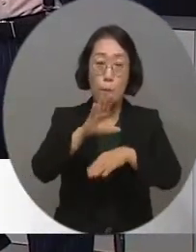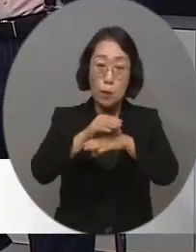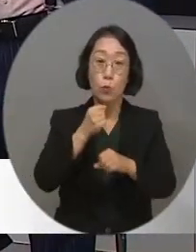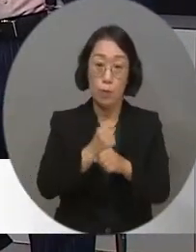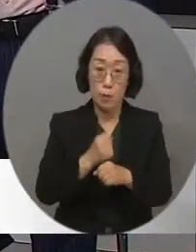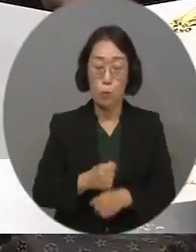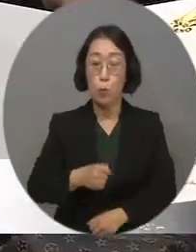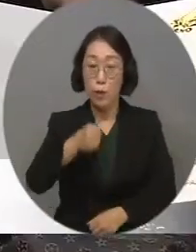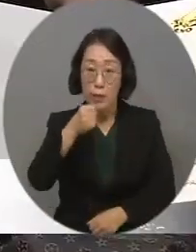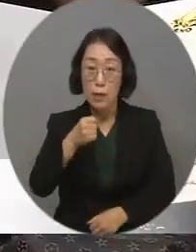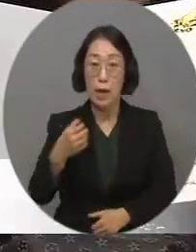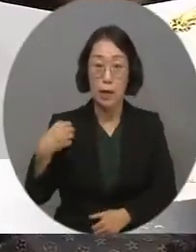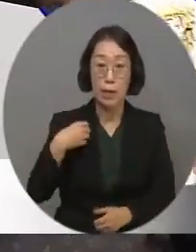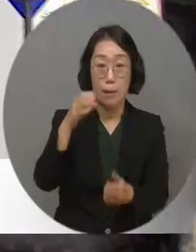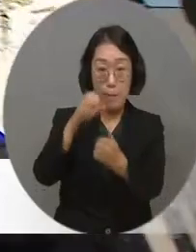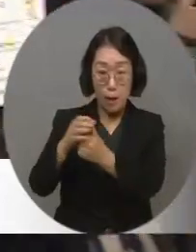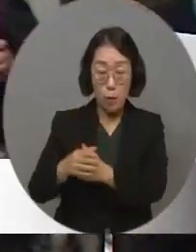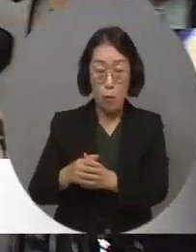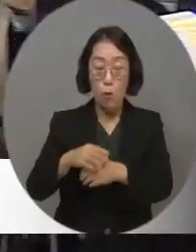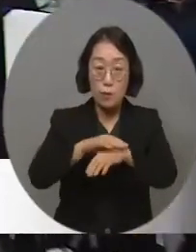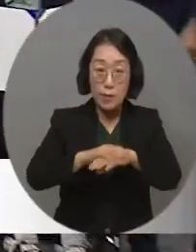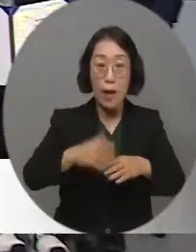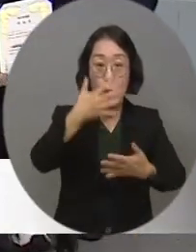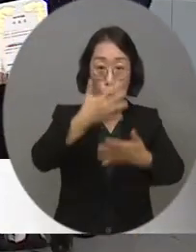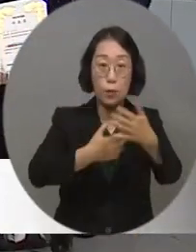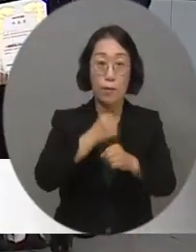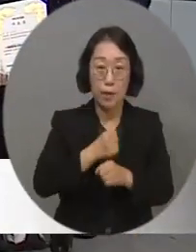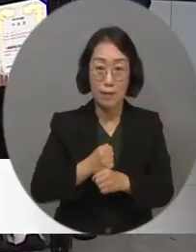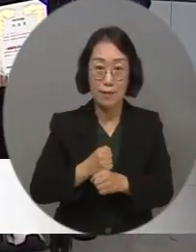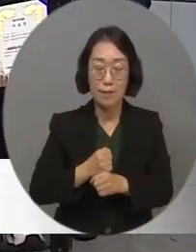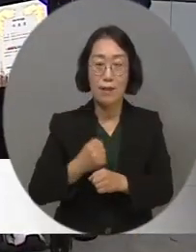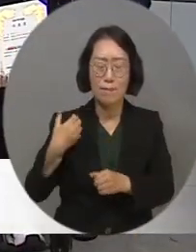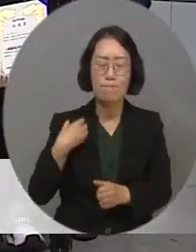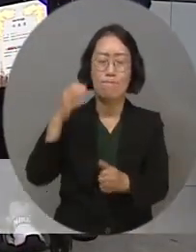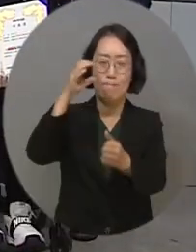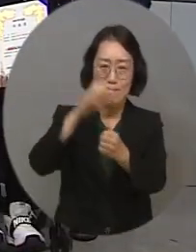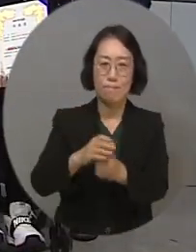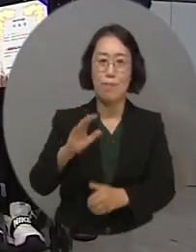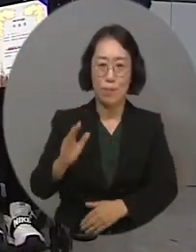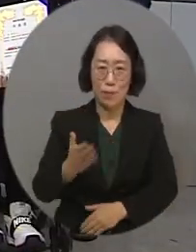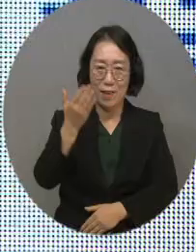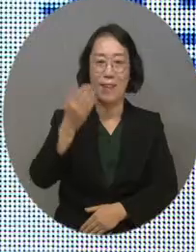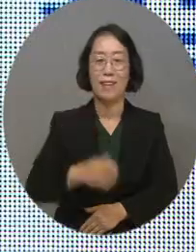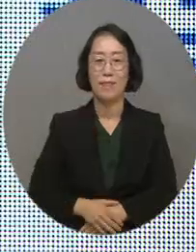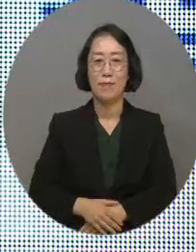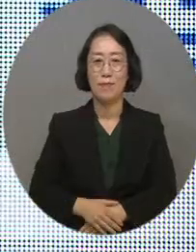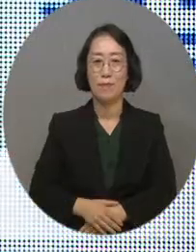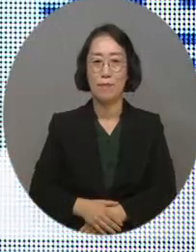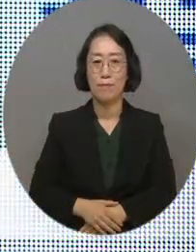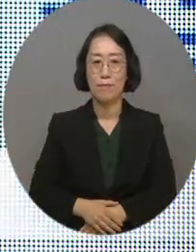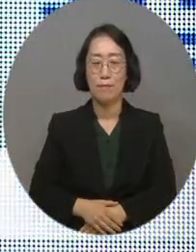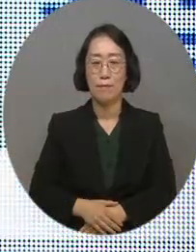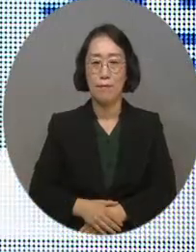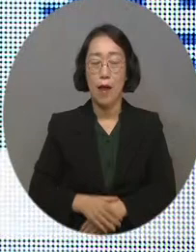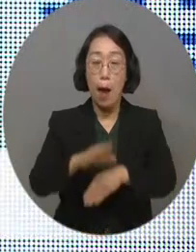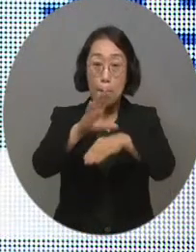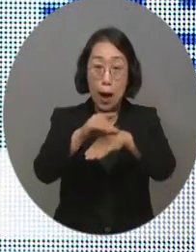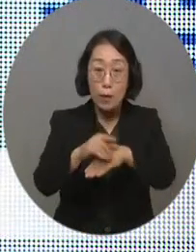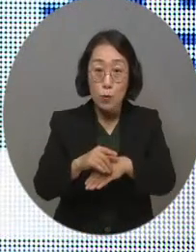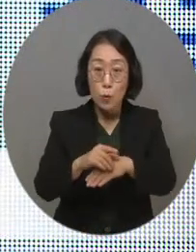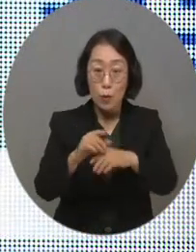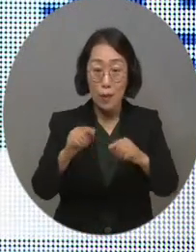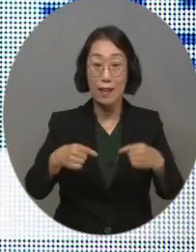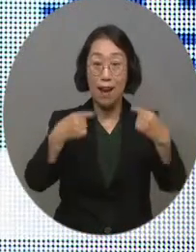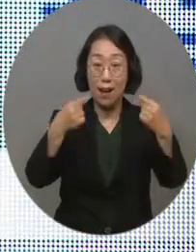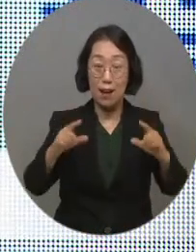기자로서 양질의 콘텐츠를 제작하는 구심점 역할을 맡게 될 예정입니다. 방송에도 출연도